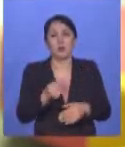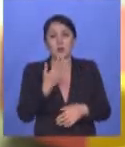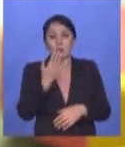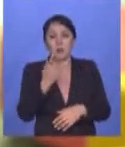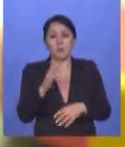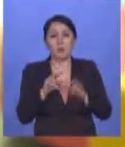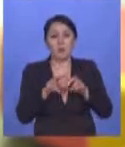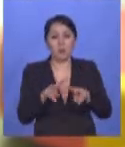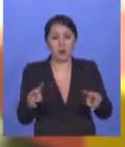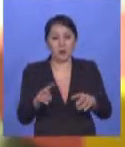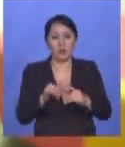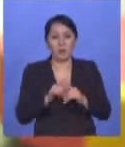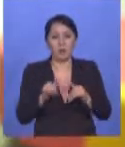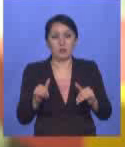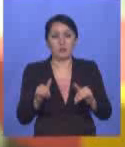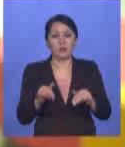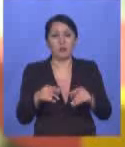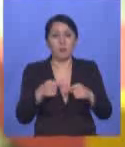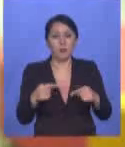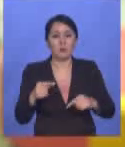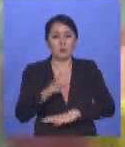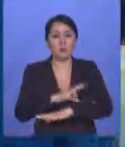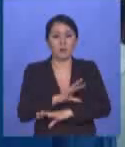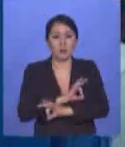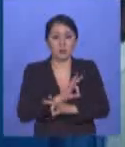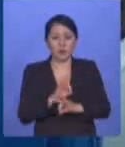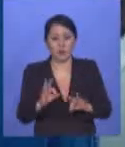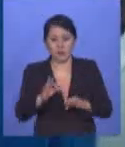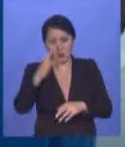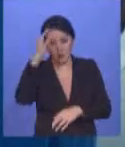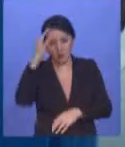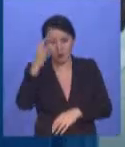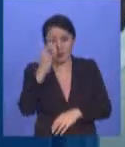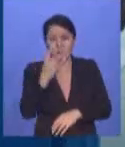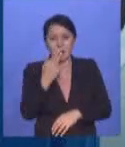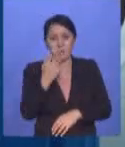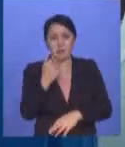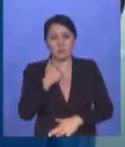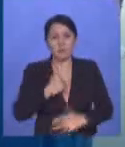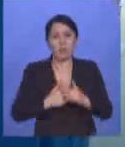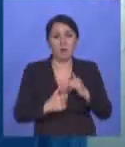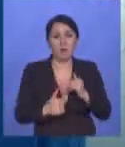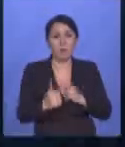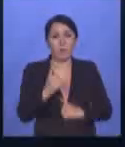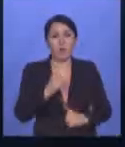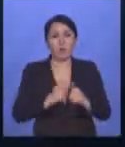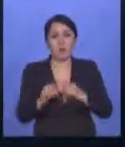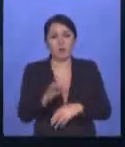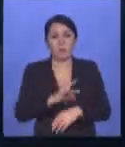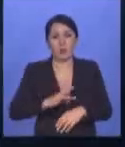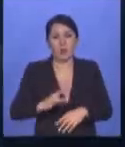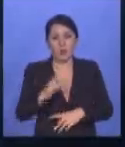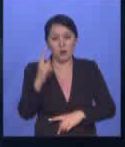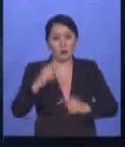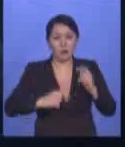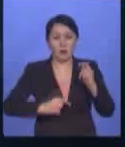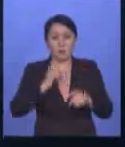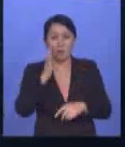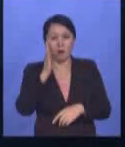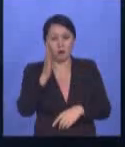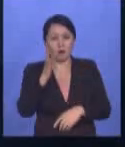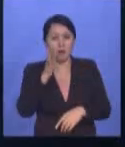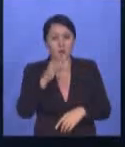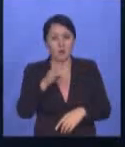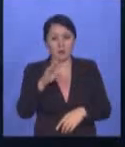қол жеткізсек, онда біз бала басқа пәндерді де жақсы меңгереді. Қазақ тілі мен әдебиеті пәні мұғалімдерінің республикалық форумы алдағы уақытта